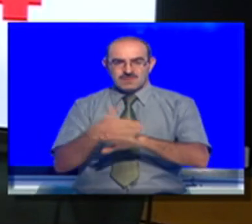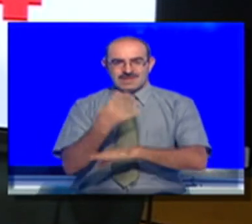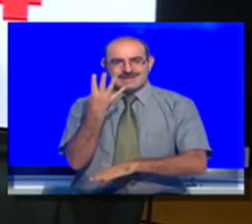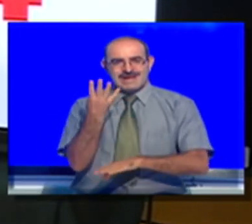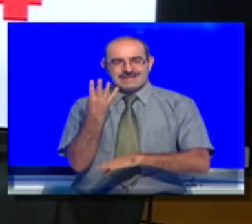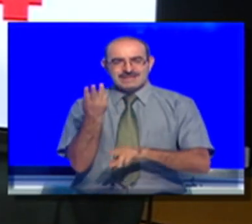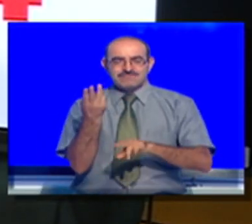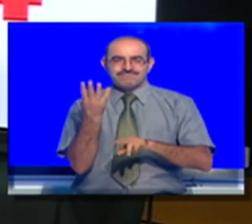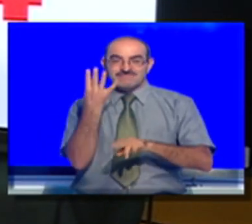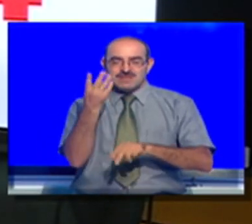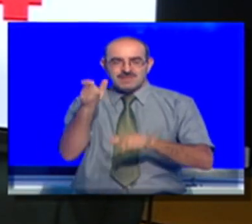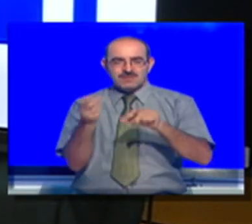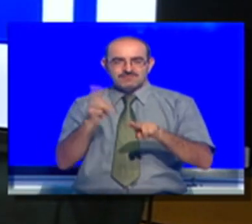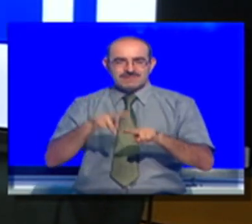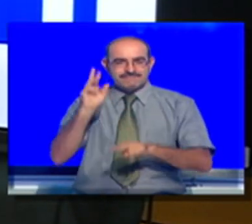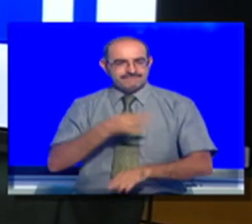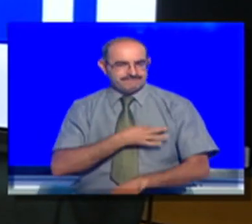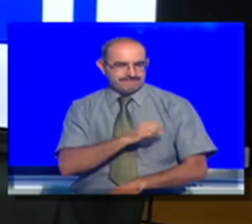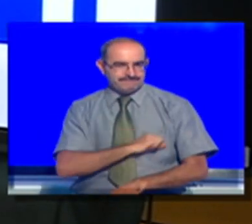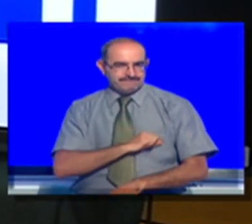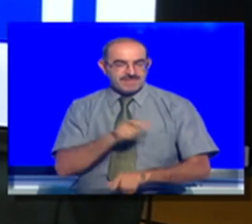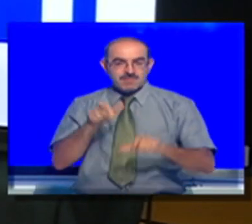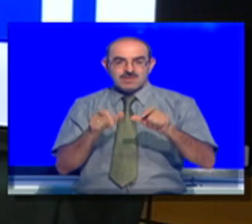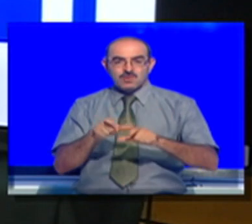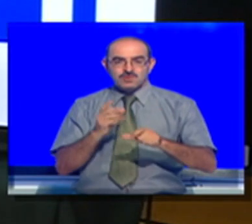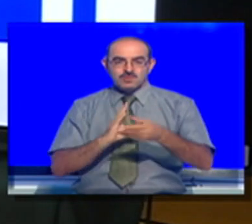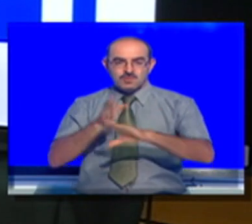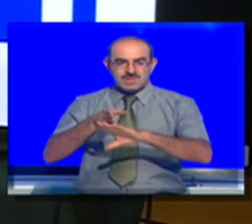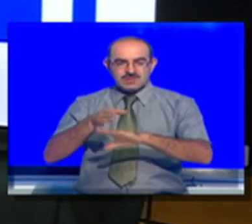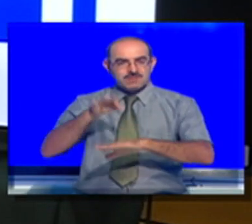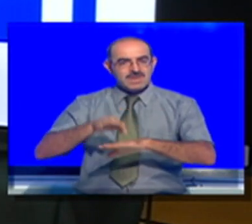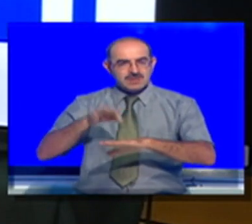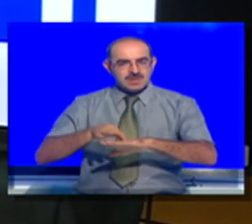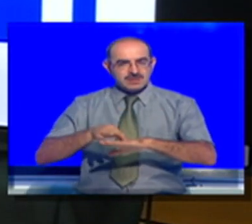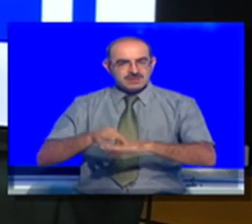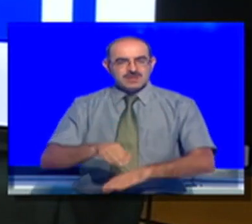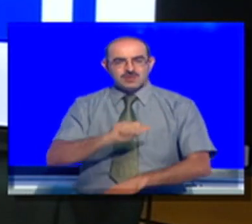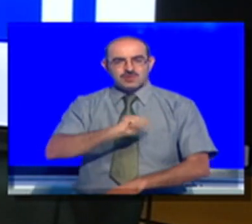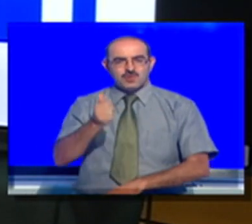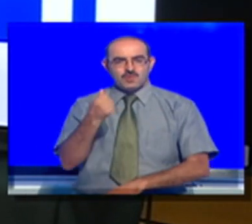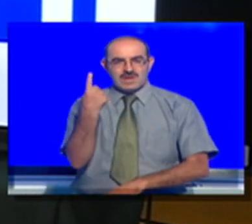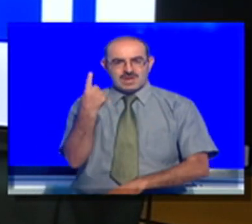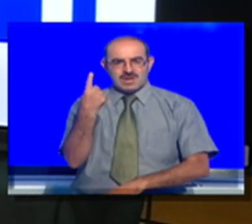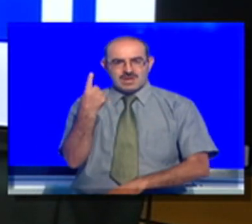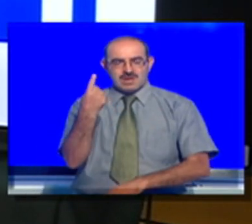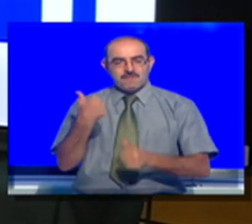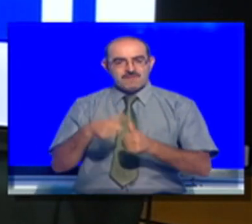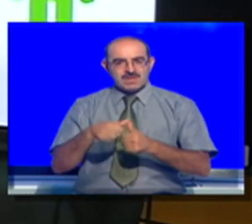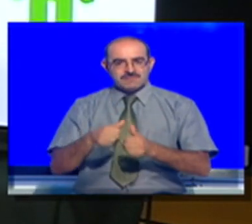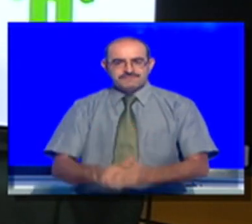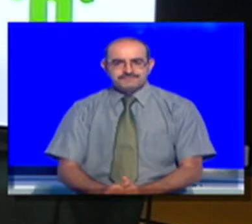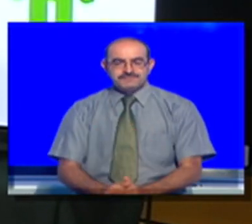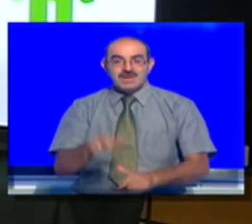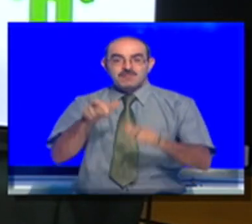وفيات جديدة رحمهم الله. ما يخص الحالات التي خضعت للاستشفاء خلال 24 ساعة الماضية، عددهم 101 مريض. ما